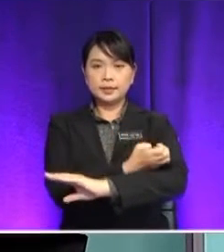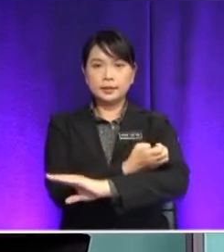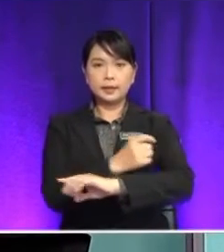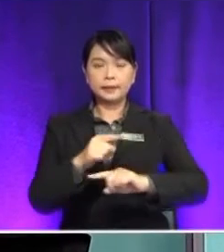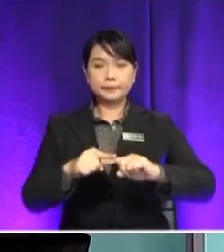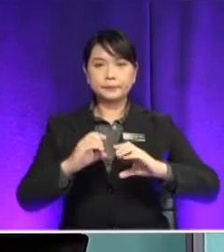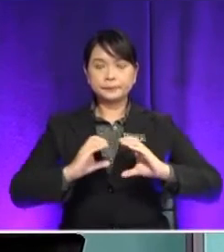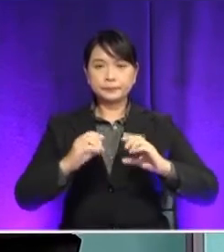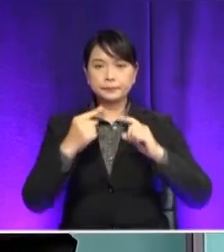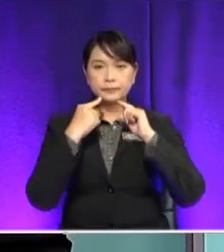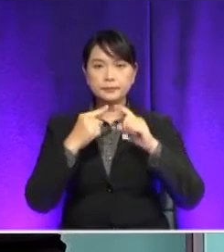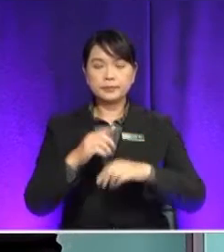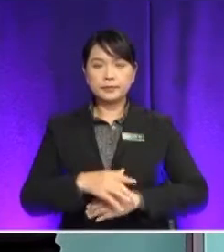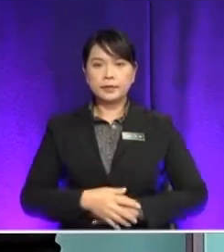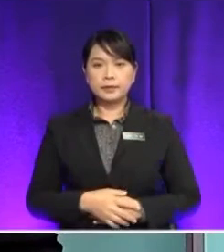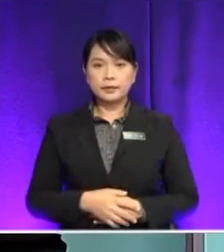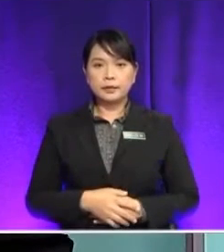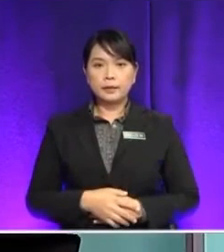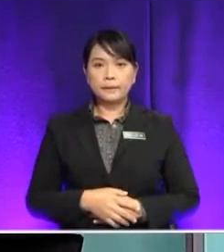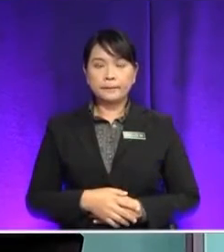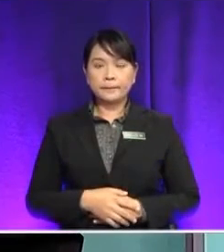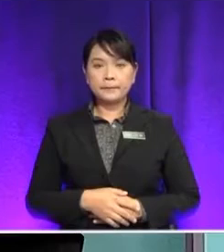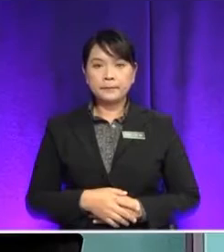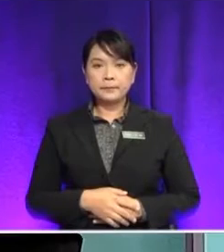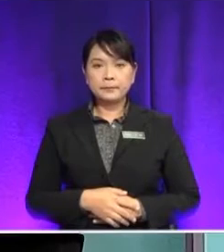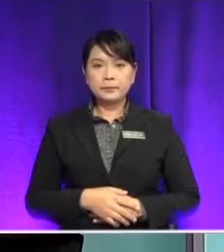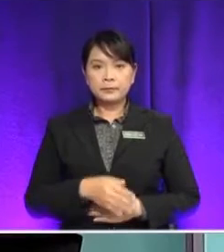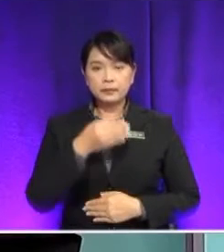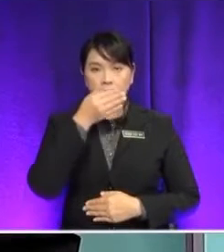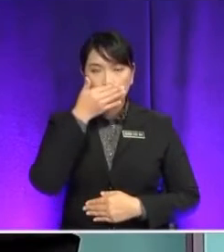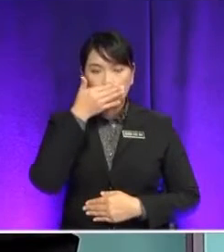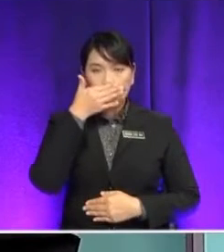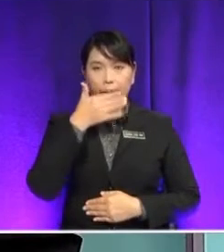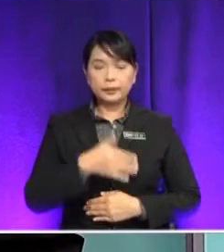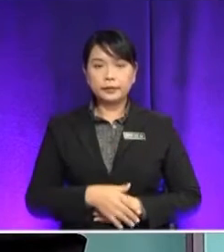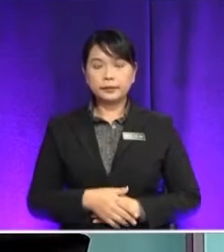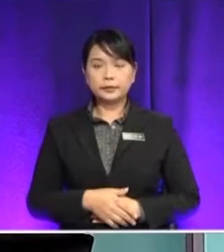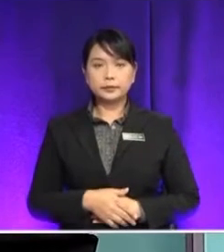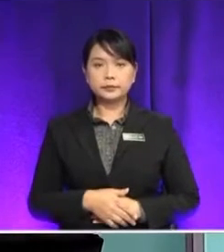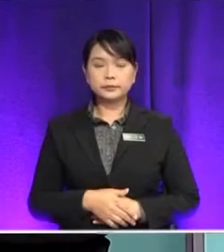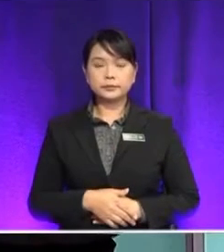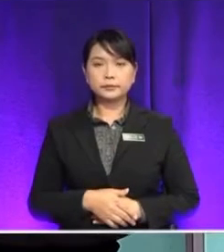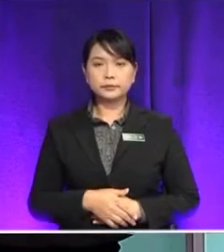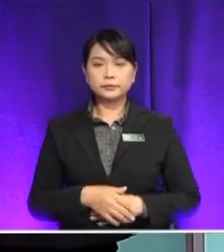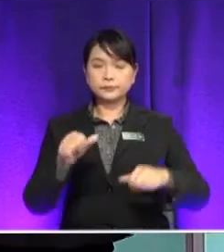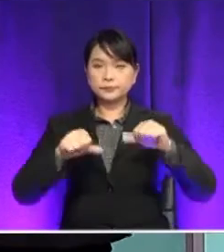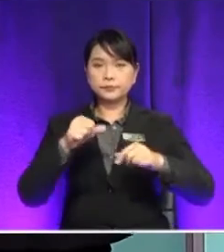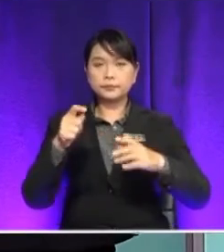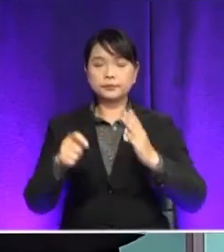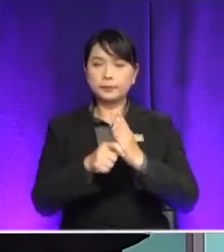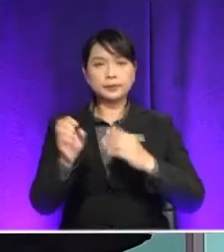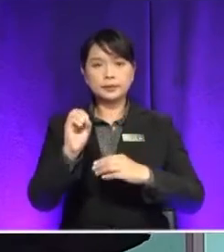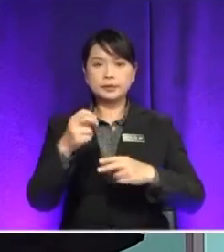menjawabnya Adakah es yang panjang atau punya ringkas ataupun sebagainya Laura image says ambani tadi Masalah lah